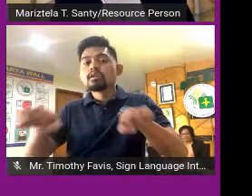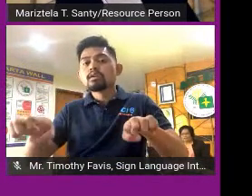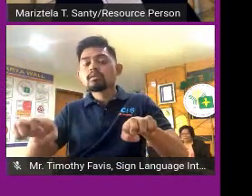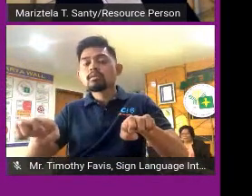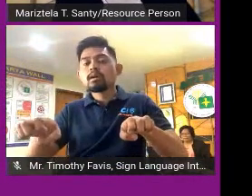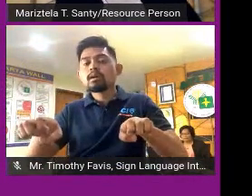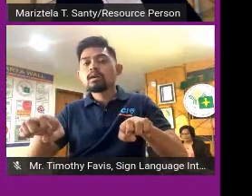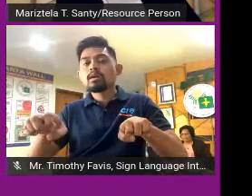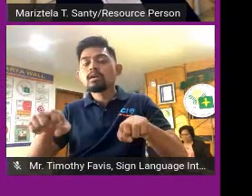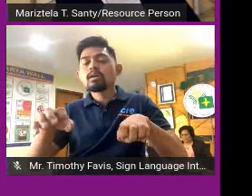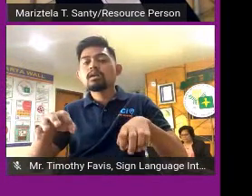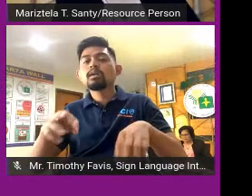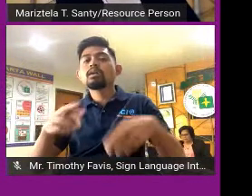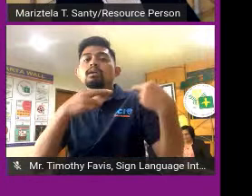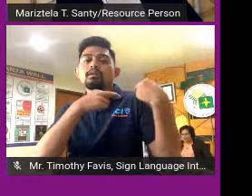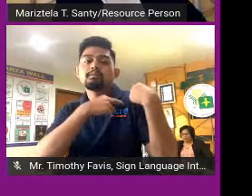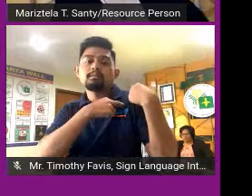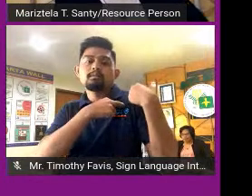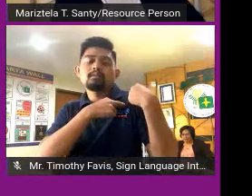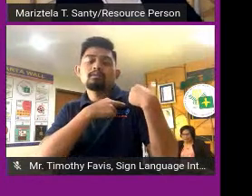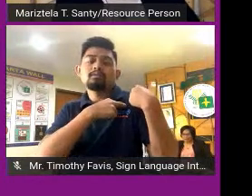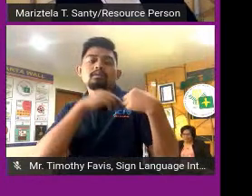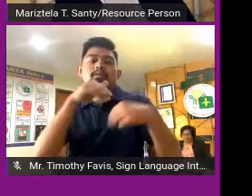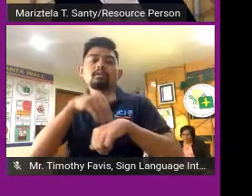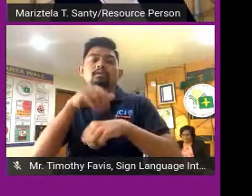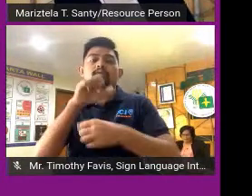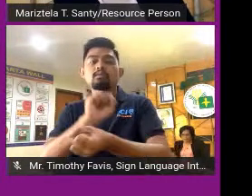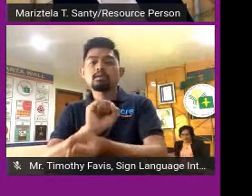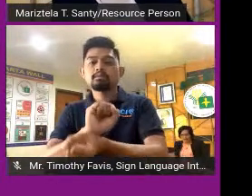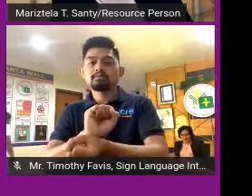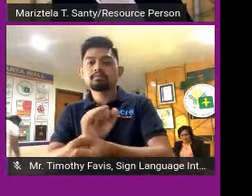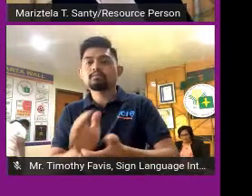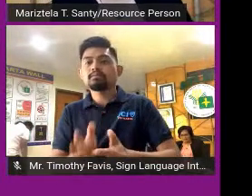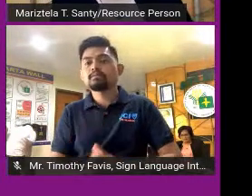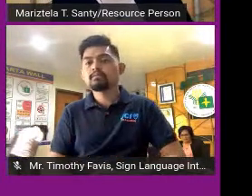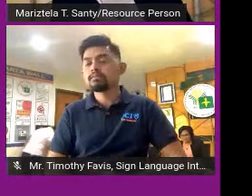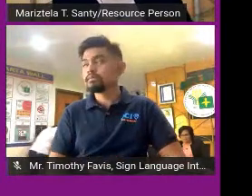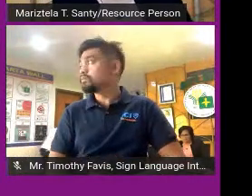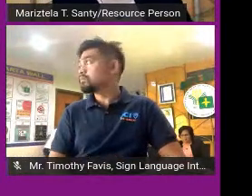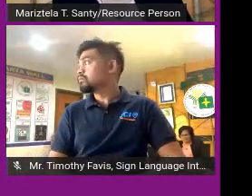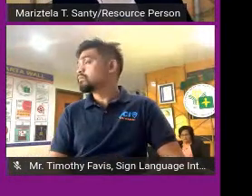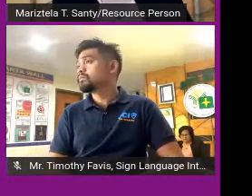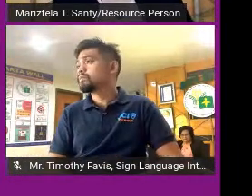Ang nakikita natin sa loob ng bahay, lahat ng